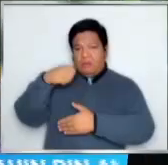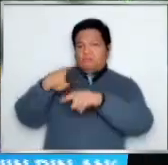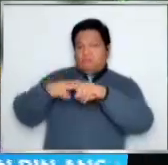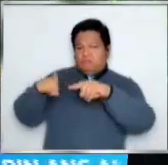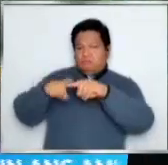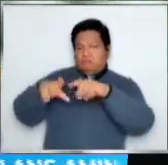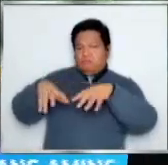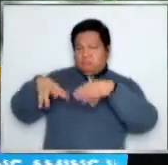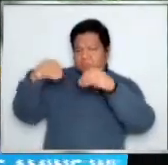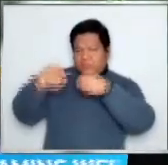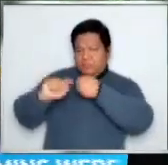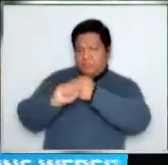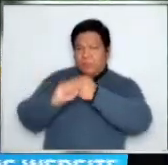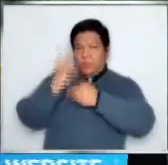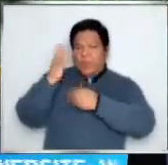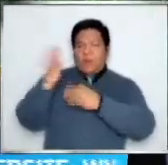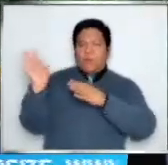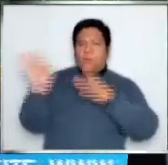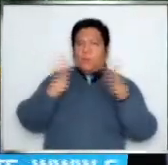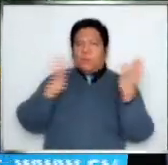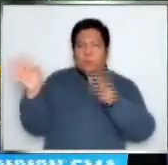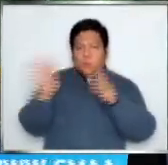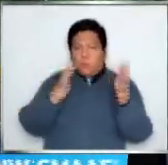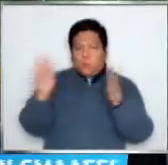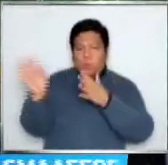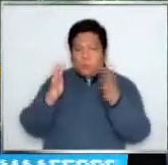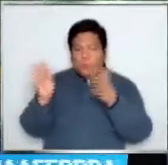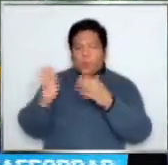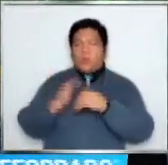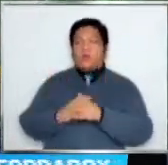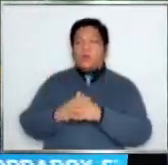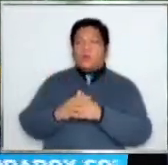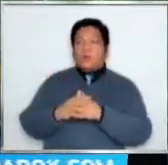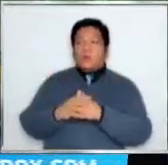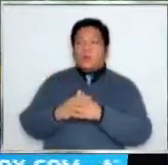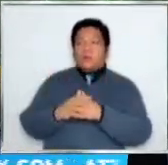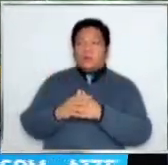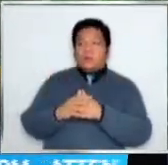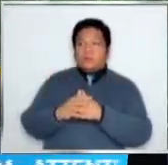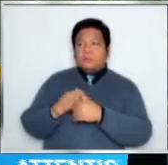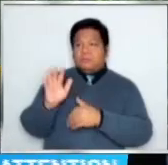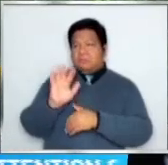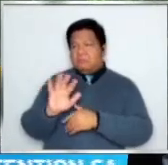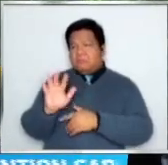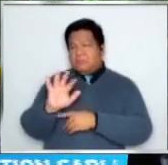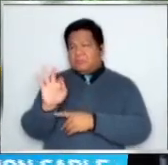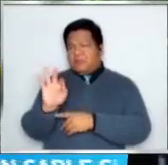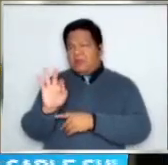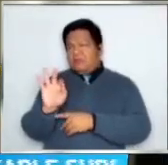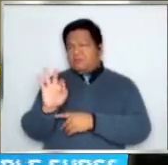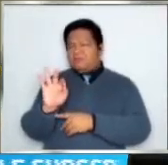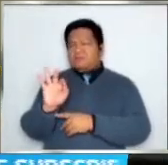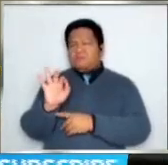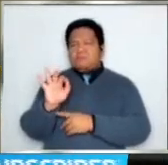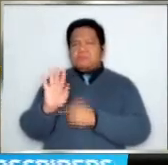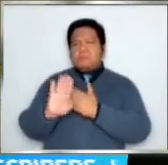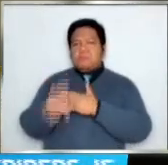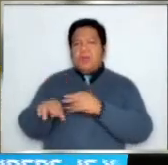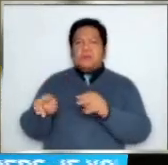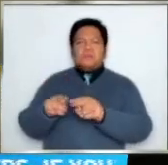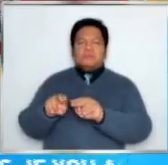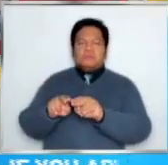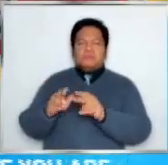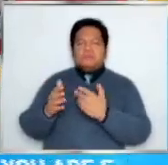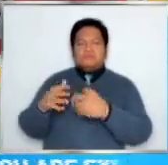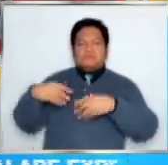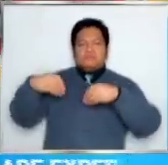yung hangin. Pero kanina umaga, bago mag-alas 9 ay binalik na yung supply ng kuryente, Rafi. Ano yung mga